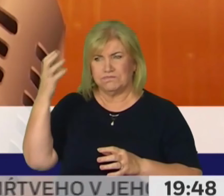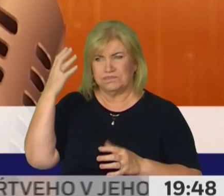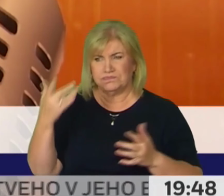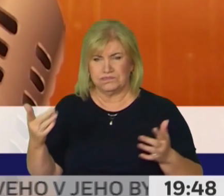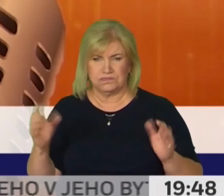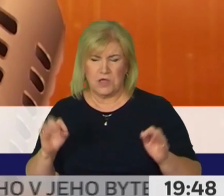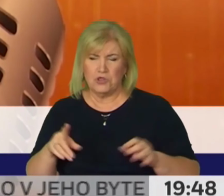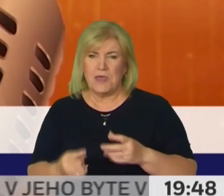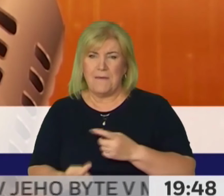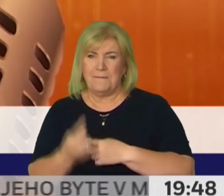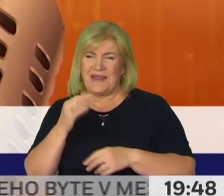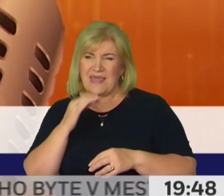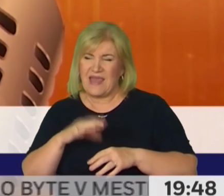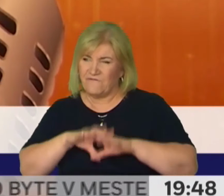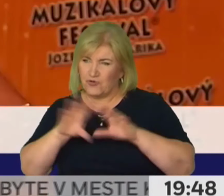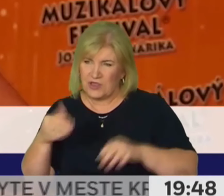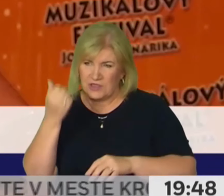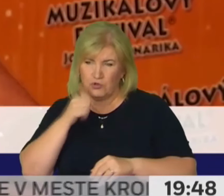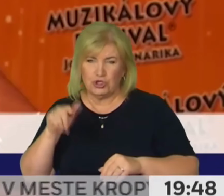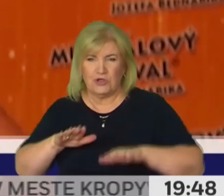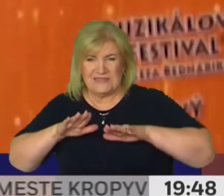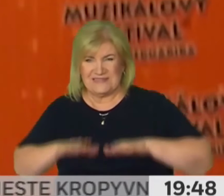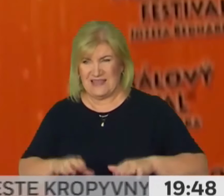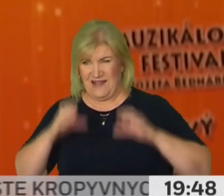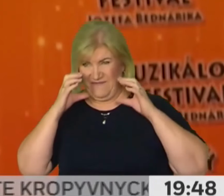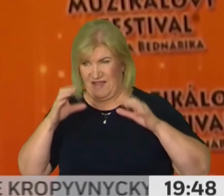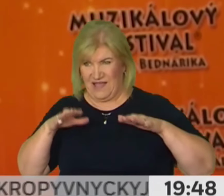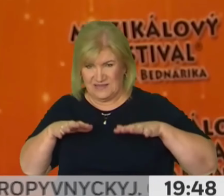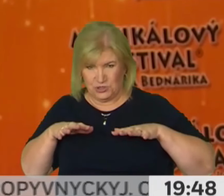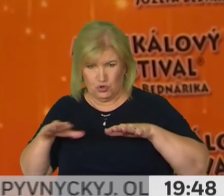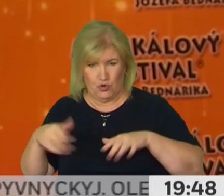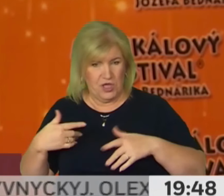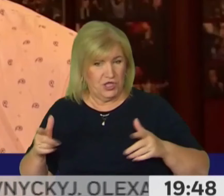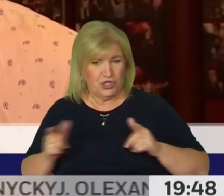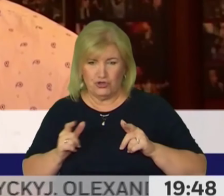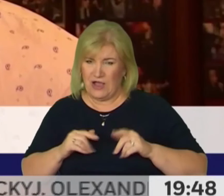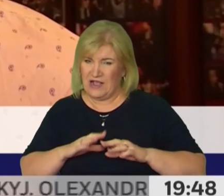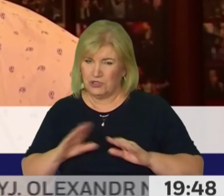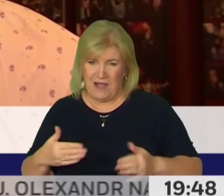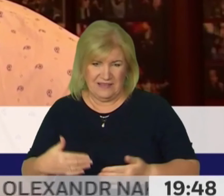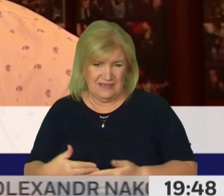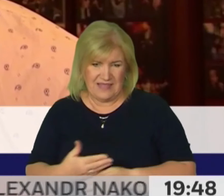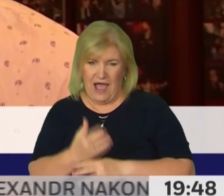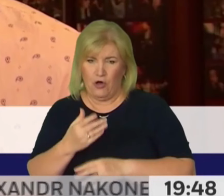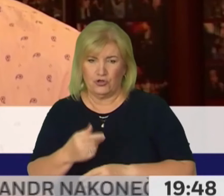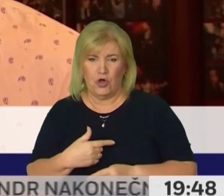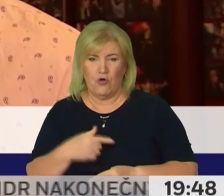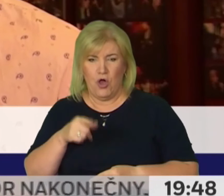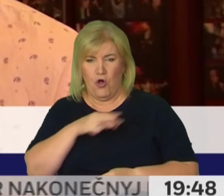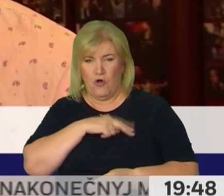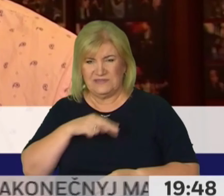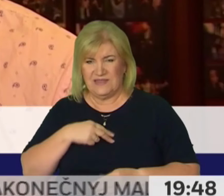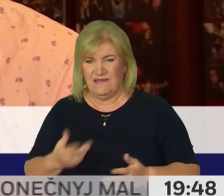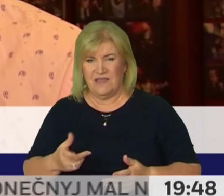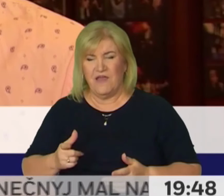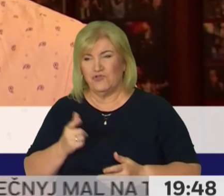prejav všetkých ľudí, ktorí sedeli v hľadisku. Nečakal som ani náhodou, že nejaké ocenenie, teda ja v živote vôbec